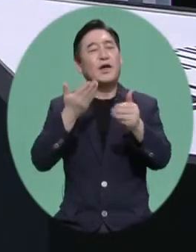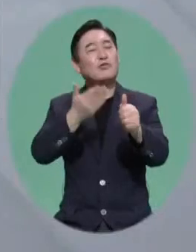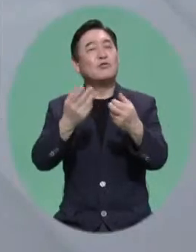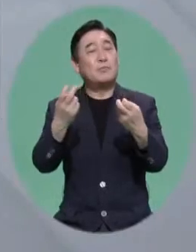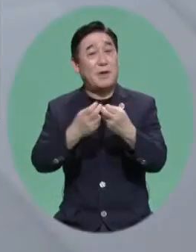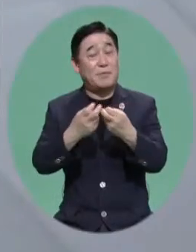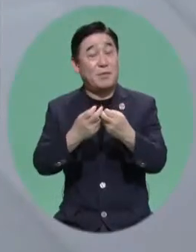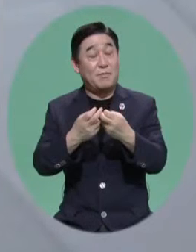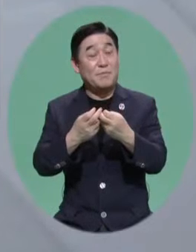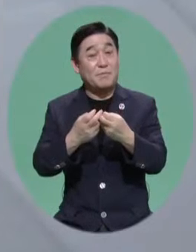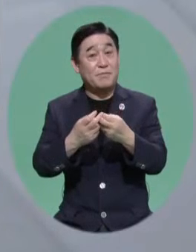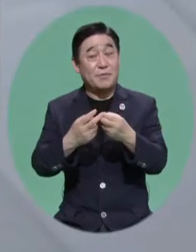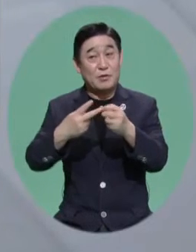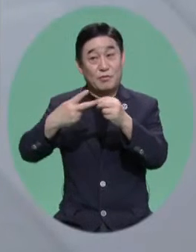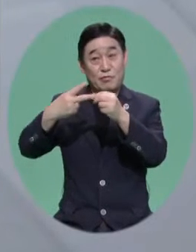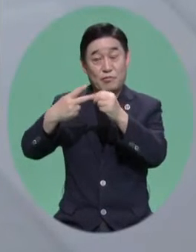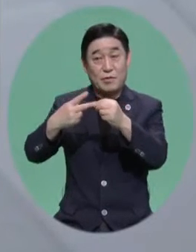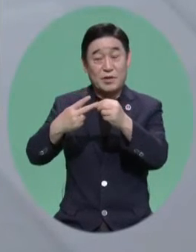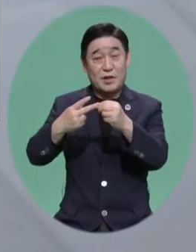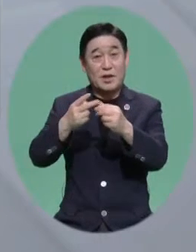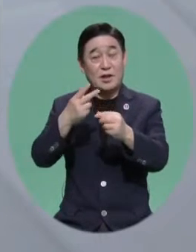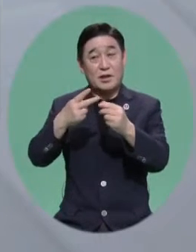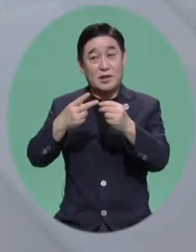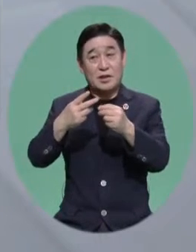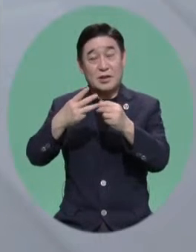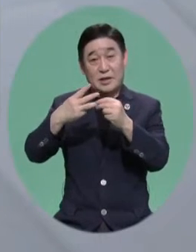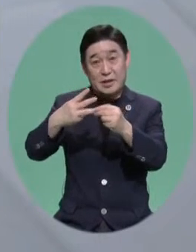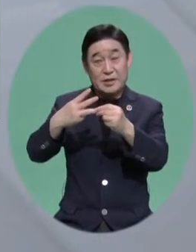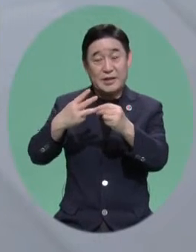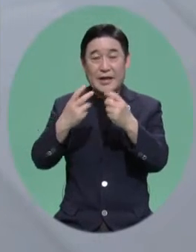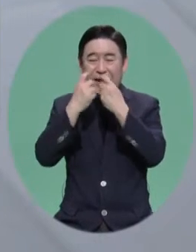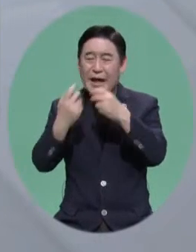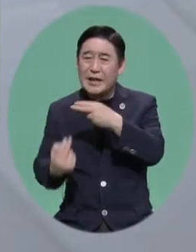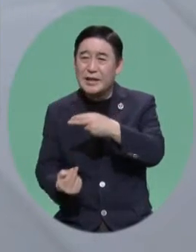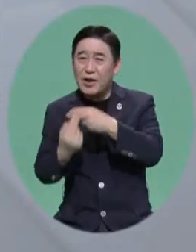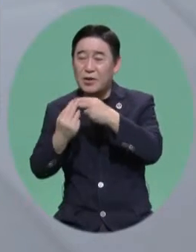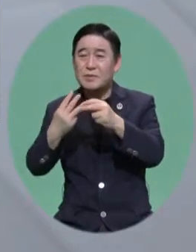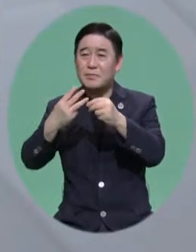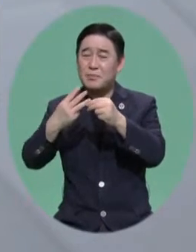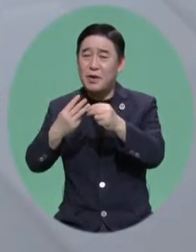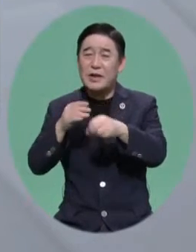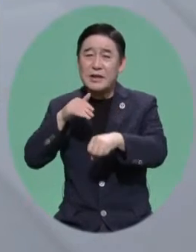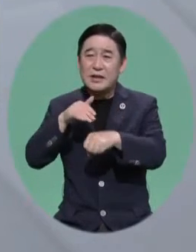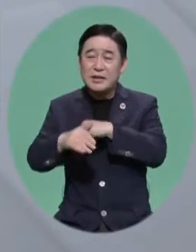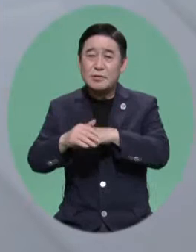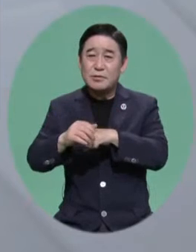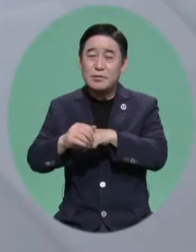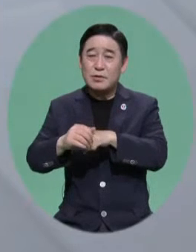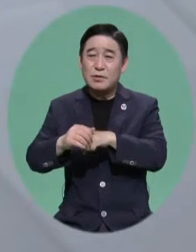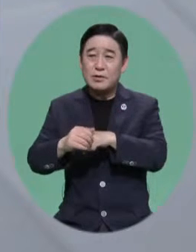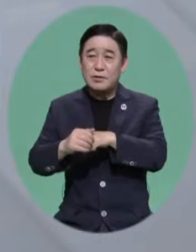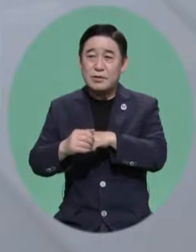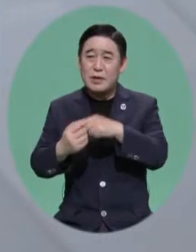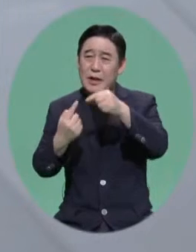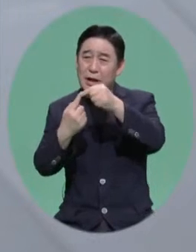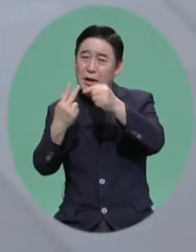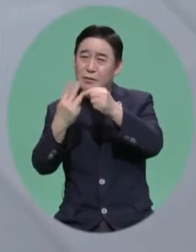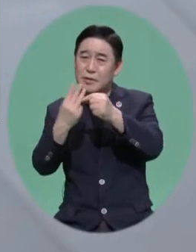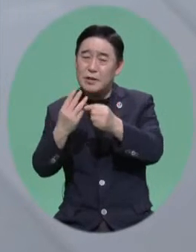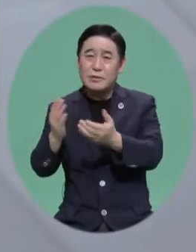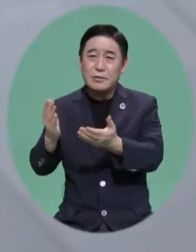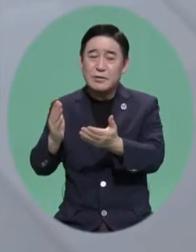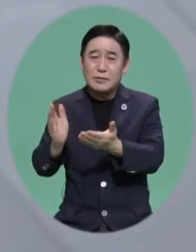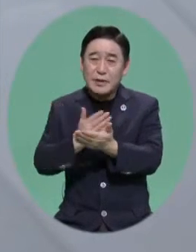탄탄하게 하고 또 중간 심과 개인연금 이라는 3층 뭐 이런 식의 중 충 적인 두성을 하는게